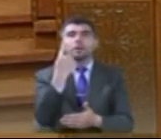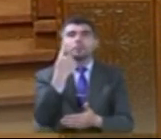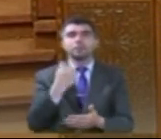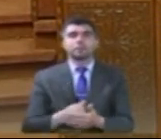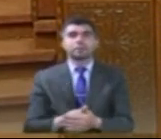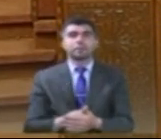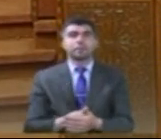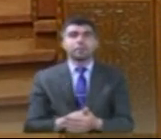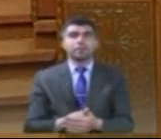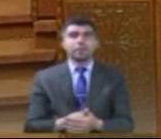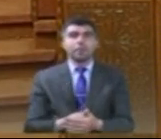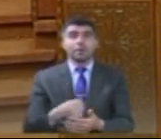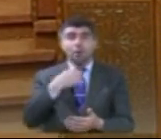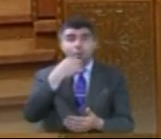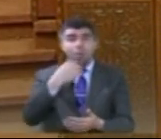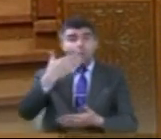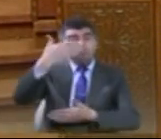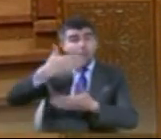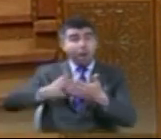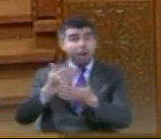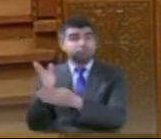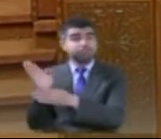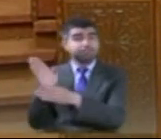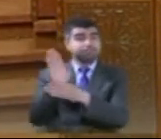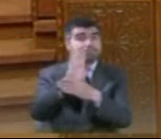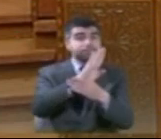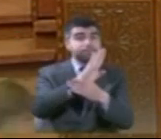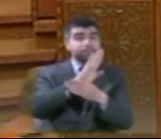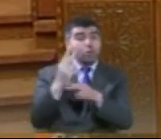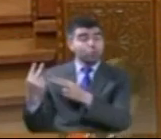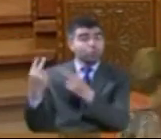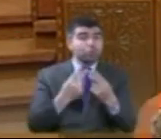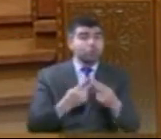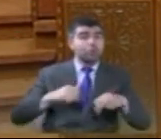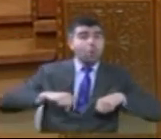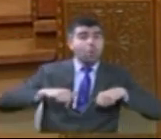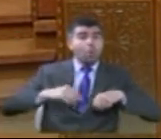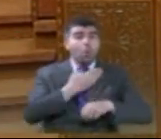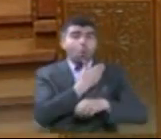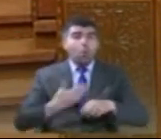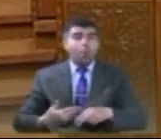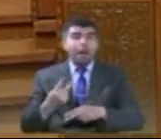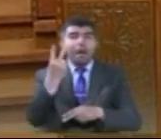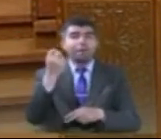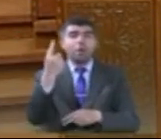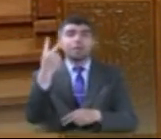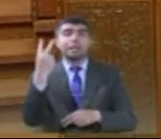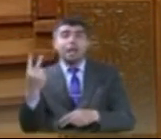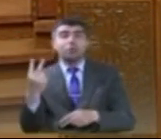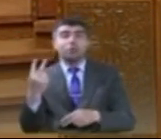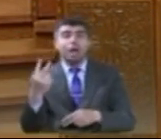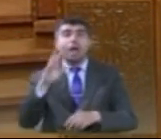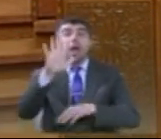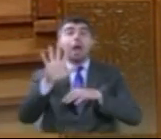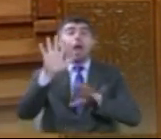ما لما جت هذه الحكومة 2012 ومنطق حقوق الإنسان بما فيه الإنسان يتنقل كان منذ 15